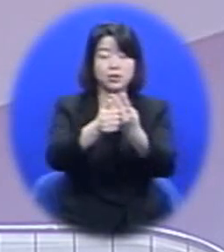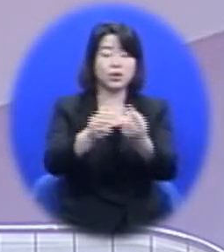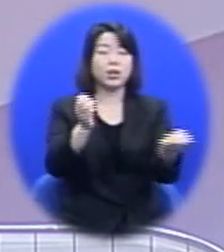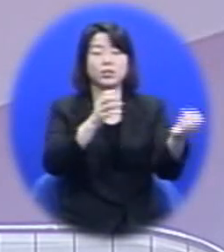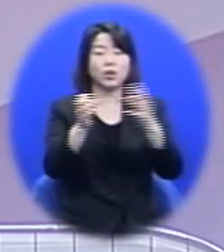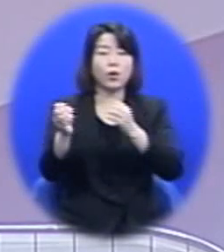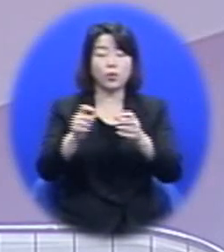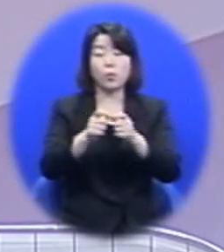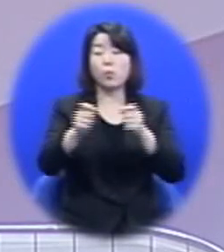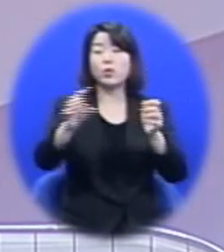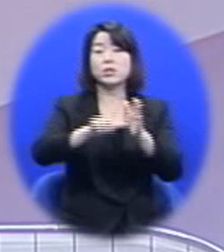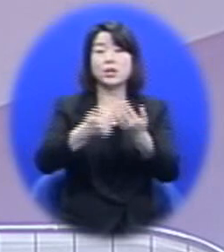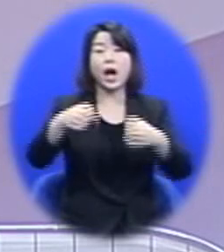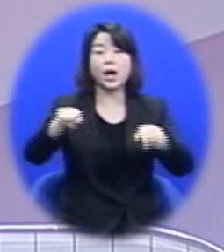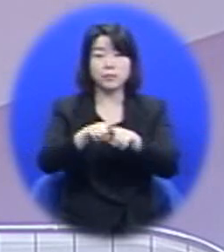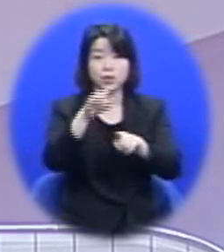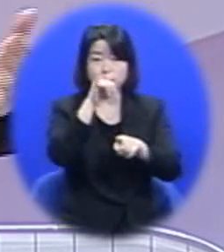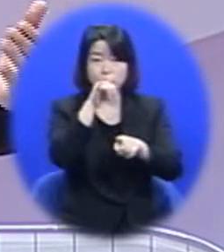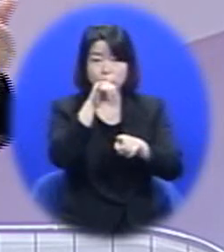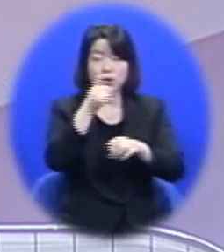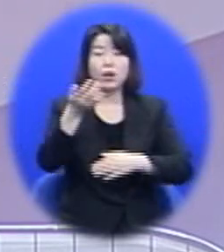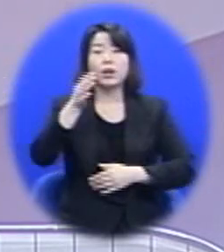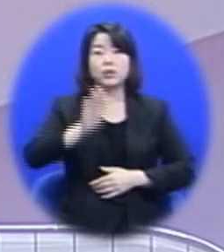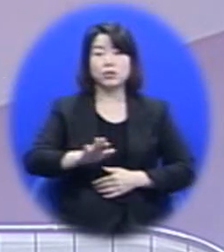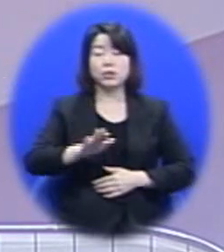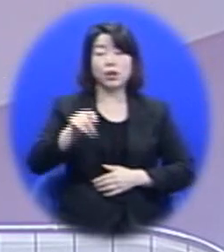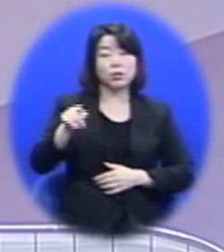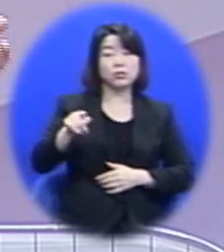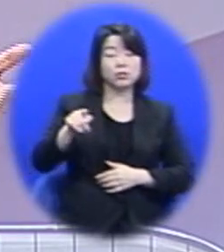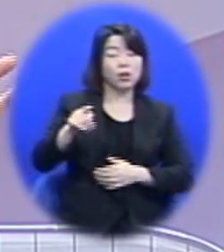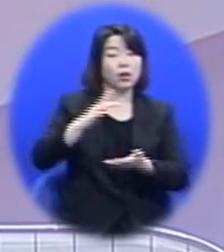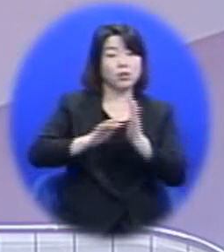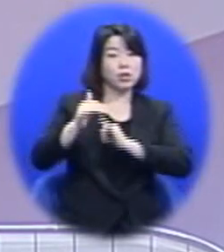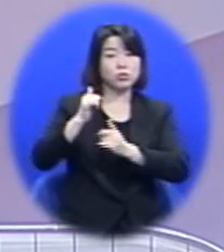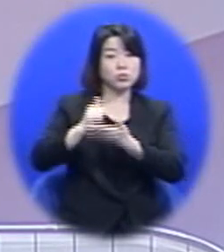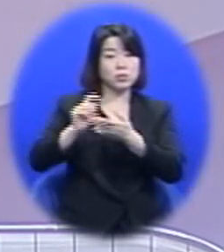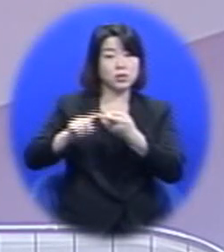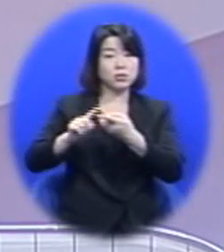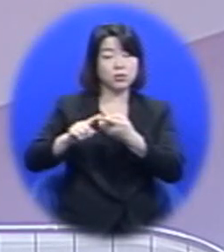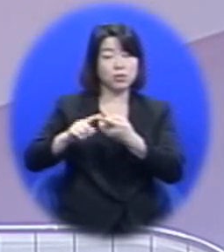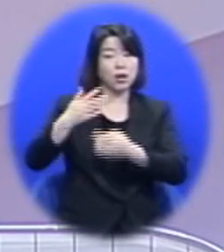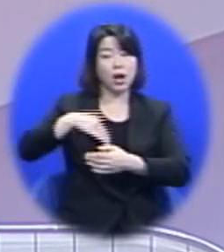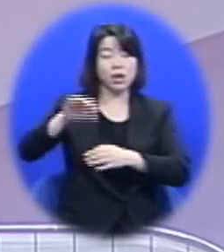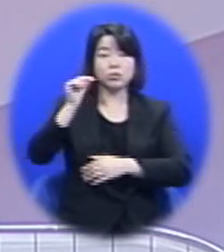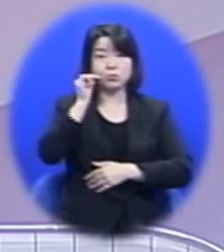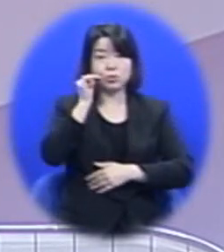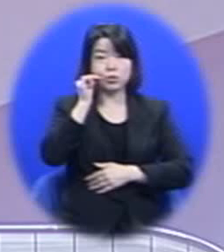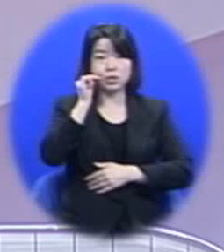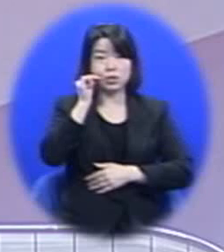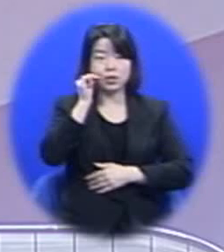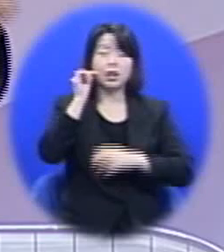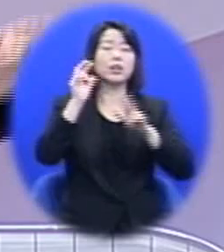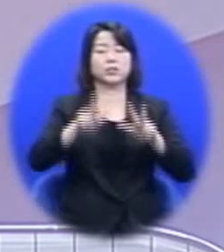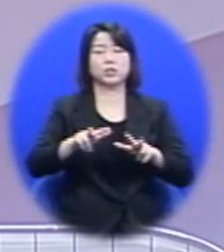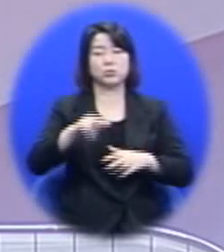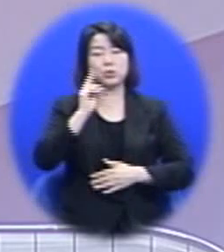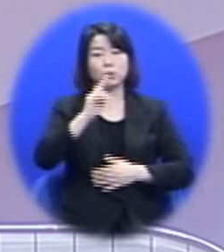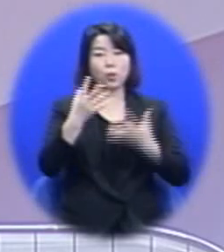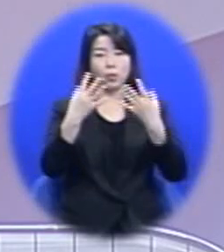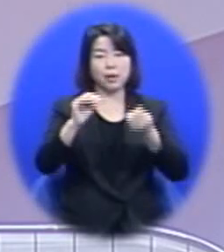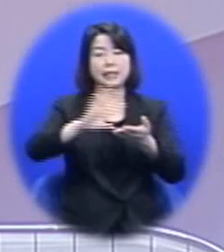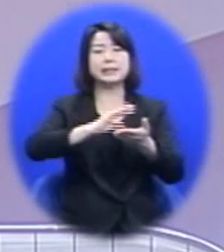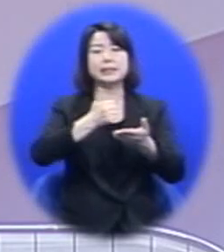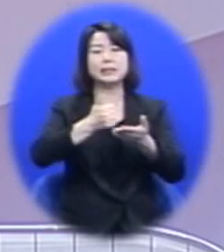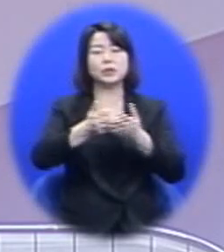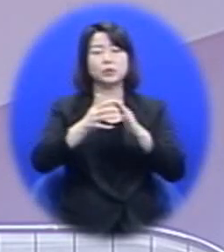오랜 시간 같이 있었습니다. 그런데 그들은 예수님이 예수님인 줄 몰라 봤습니다. 지금도 너무 많은